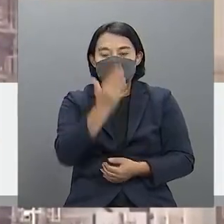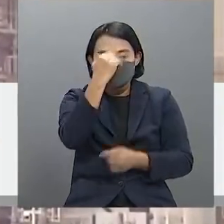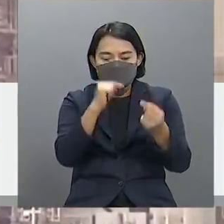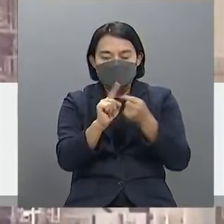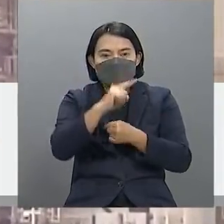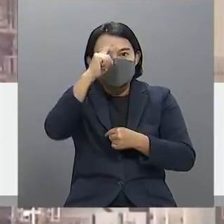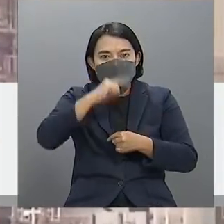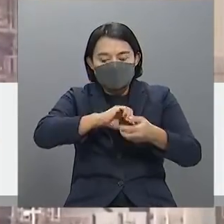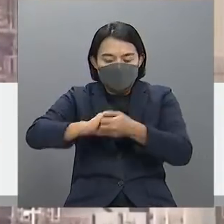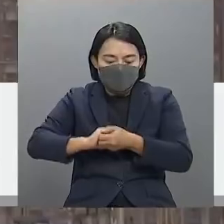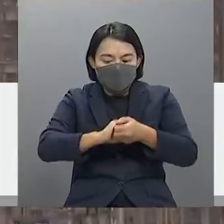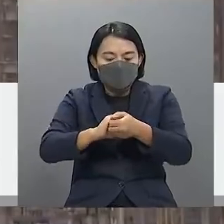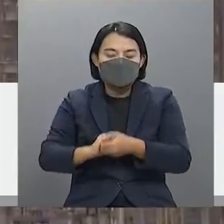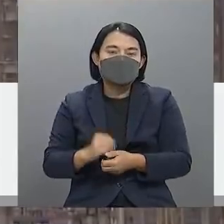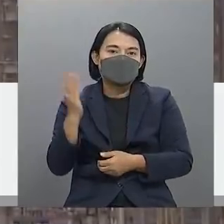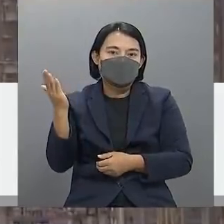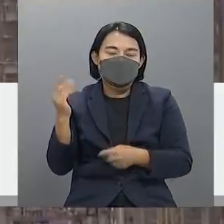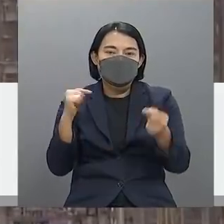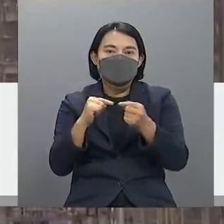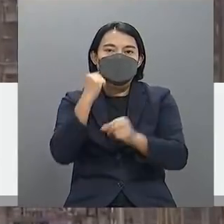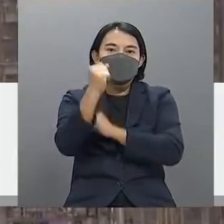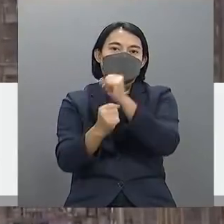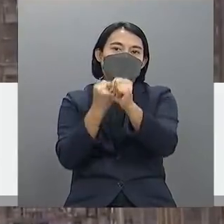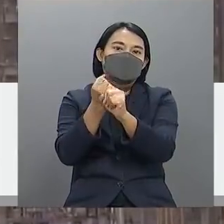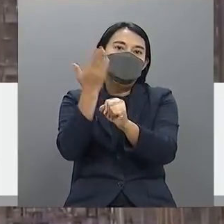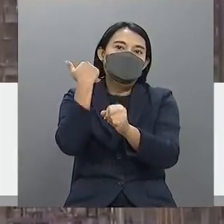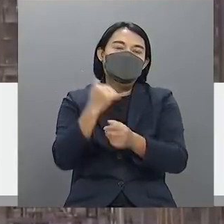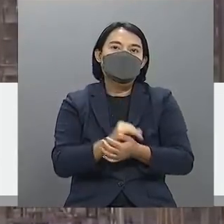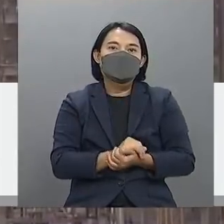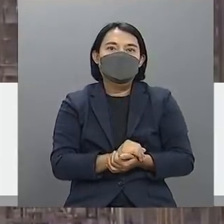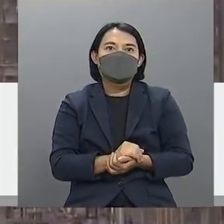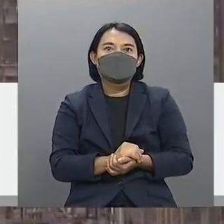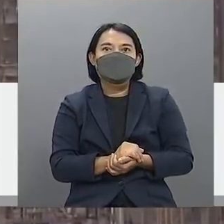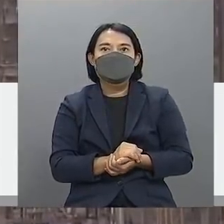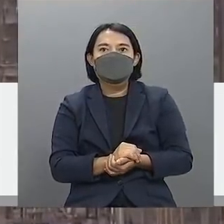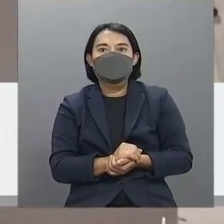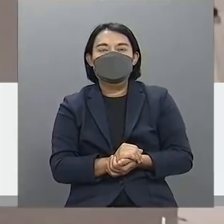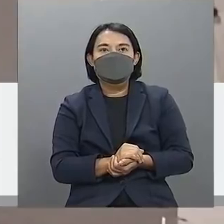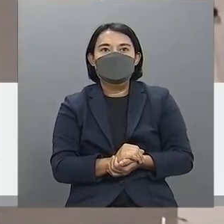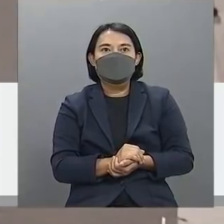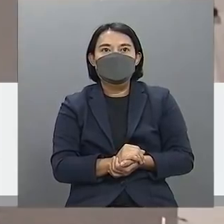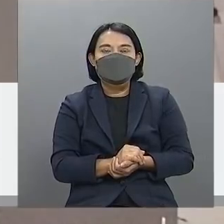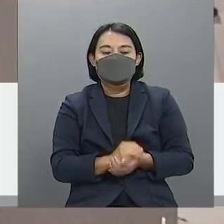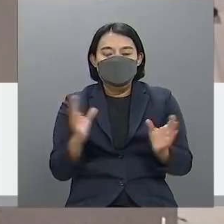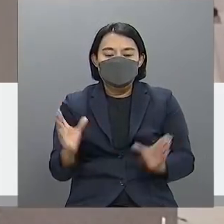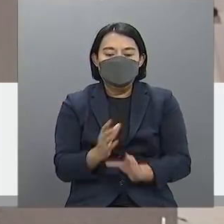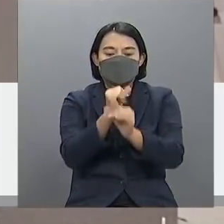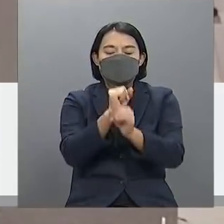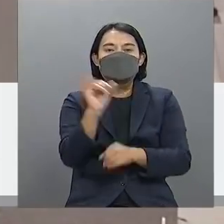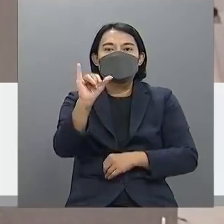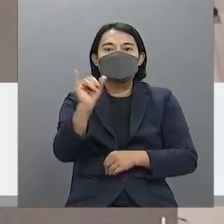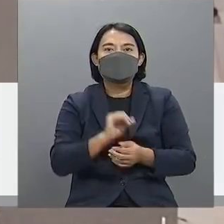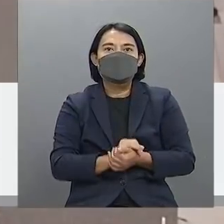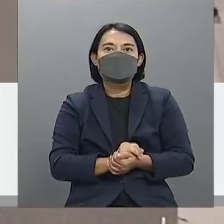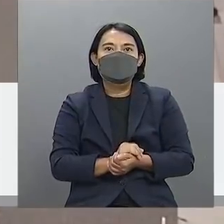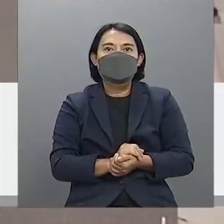เบียเมื่อช่วงต้นปีที่ผ่านมาแล้วเพียงแต่ว่ายังไม่สามารถที่จะสรุปได้ว่าราคากับปริมาณโ